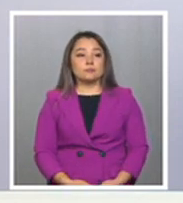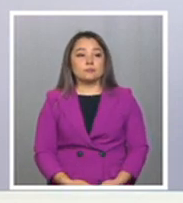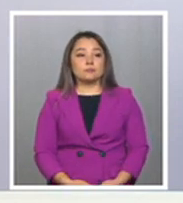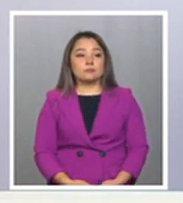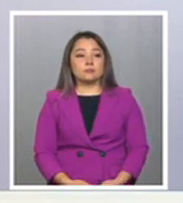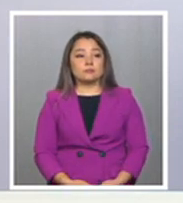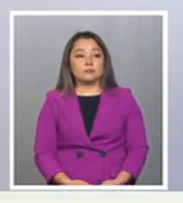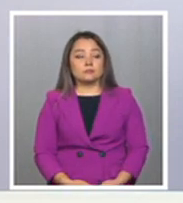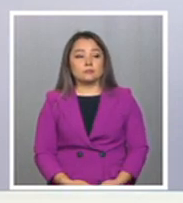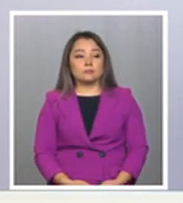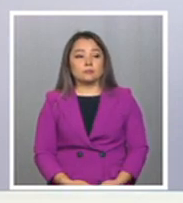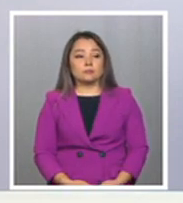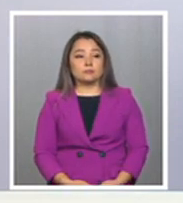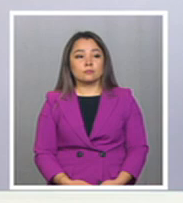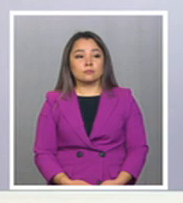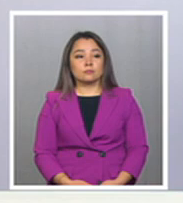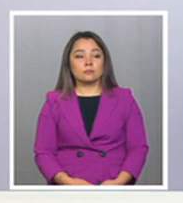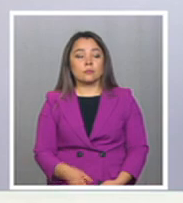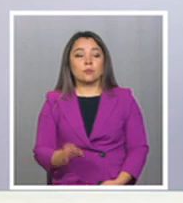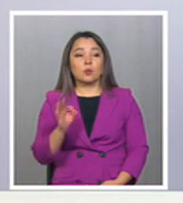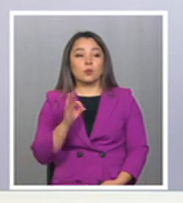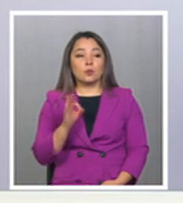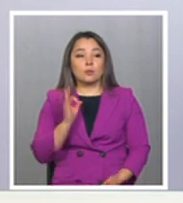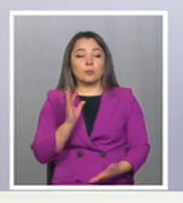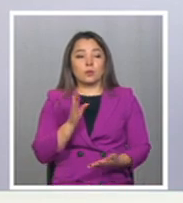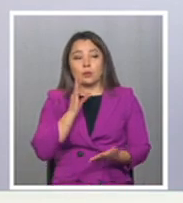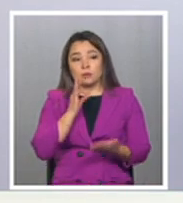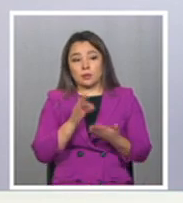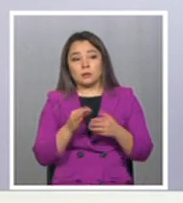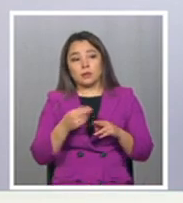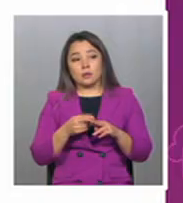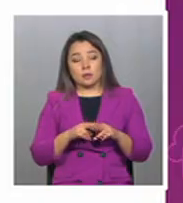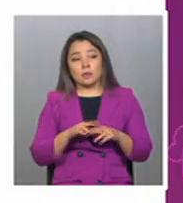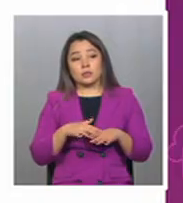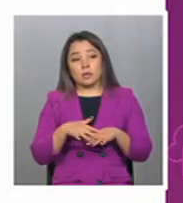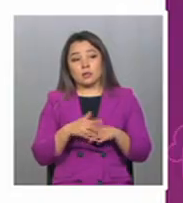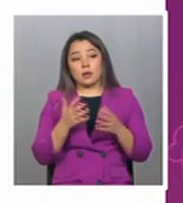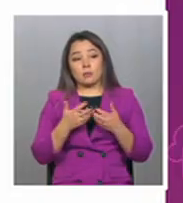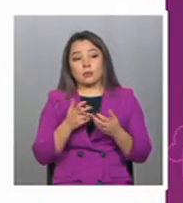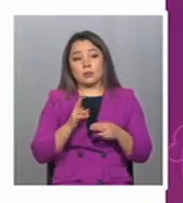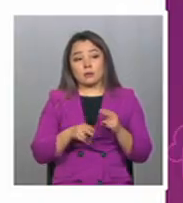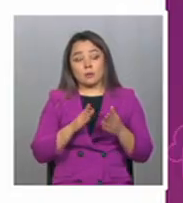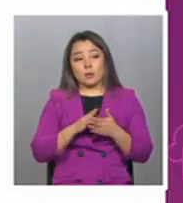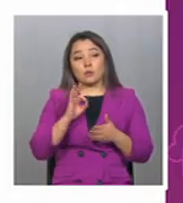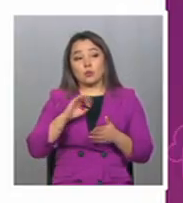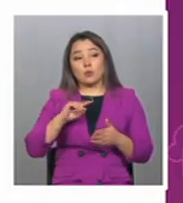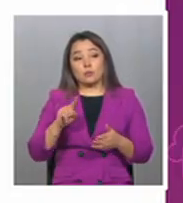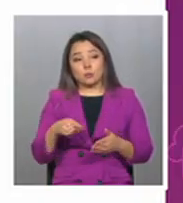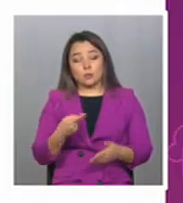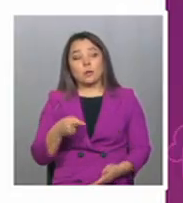бір-бірінен азайтайық. Сонда әрине 0 қалады. Есеп аяқталды. Сонда балалар жауабы